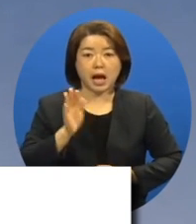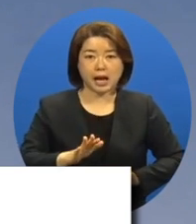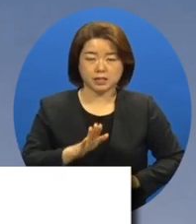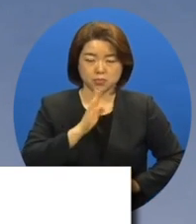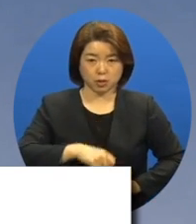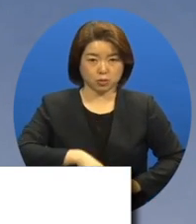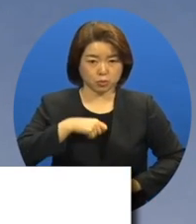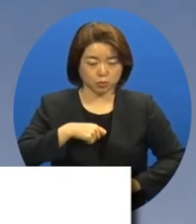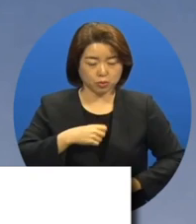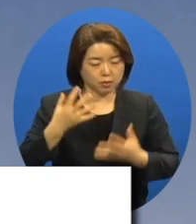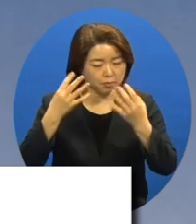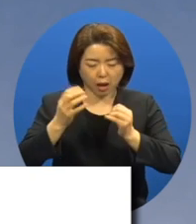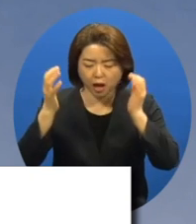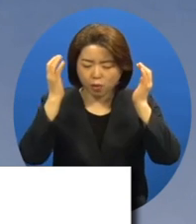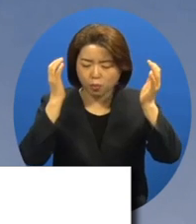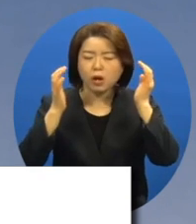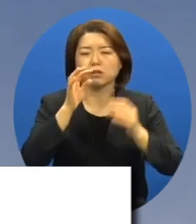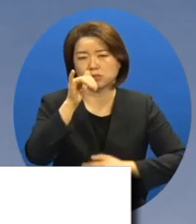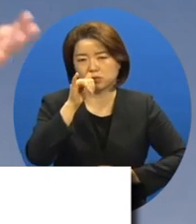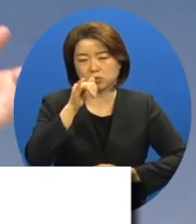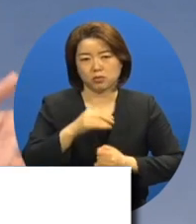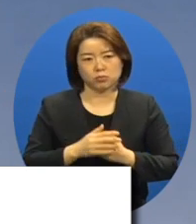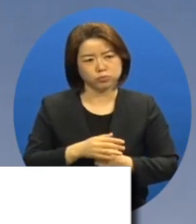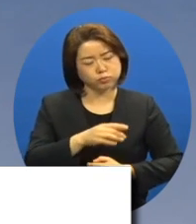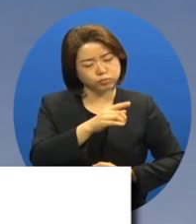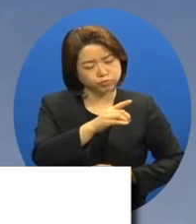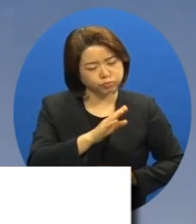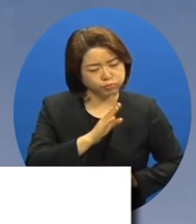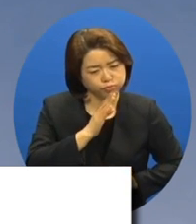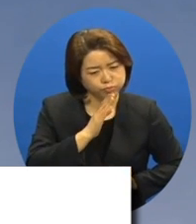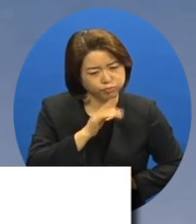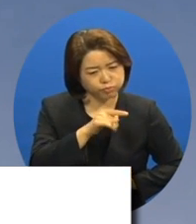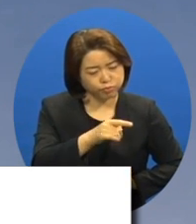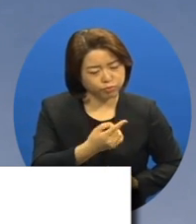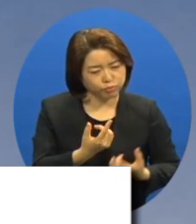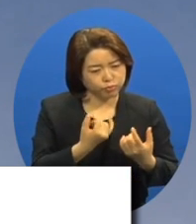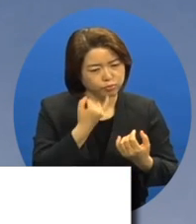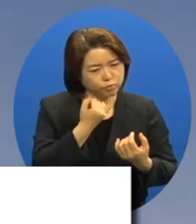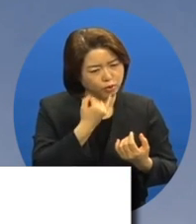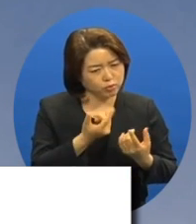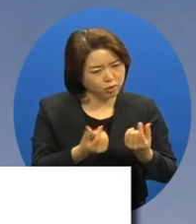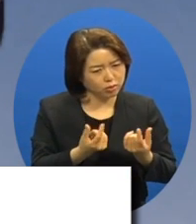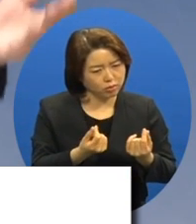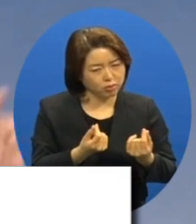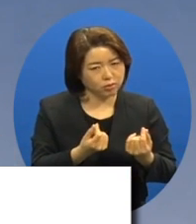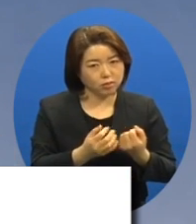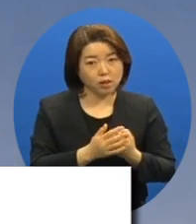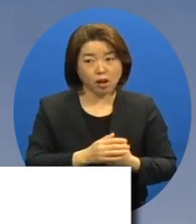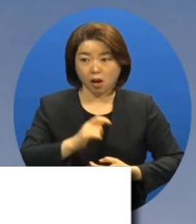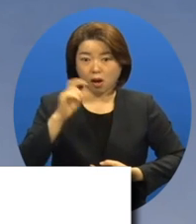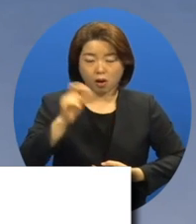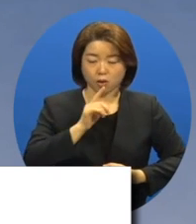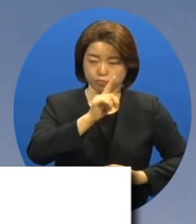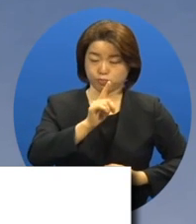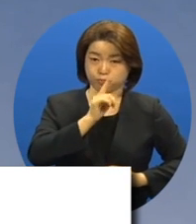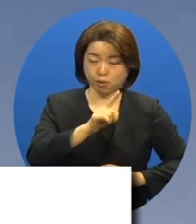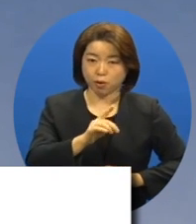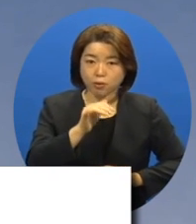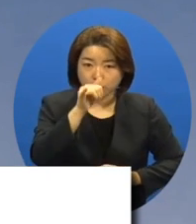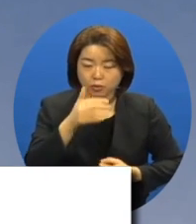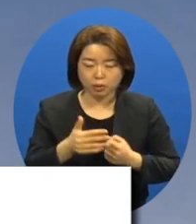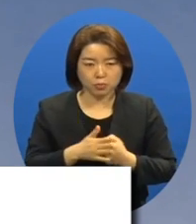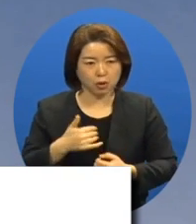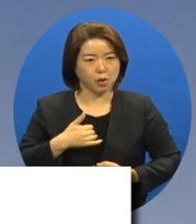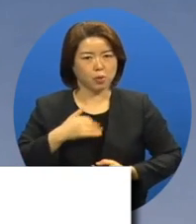상당히 혼란스러웠습니다 진짜 그려도 상관이 없는건가 워낙 그렇게 강하게 주장들을 아십니까